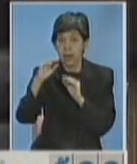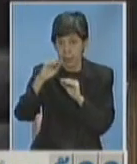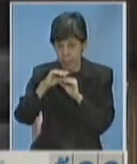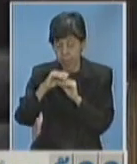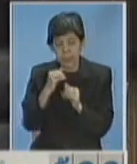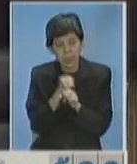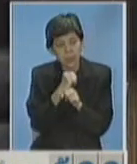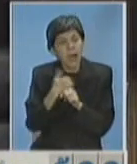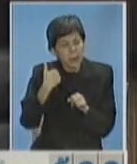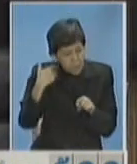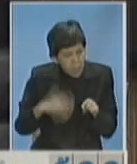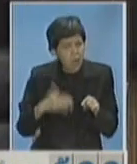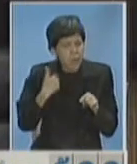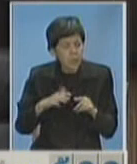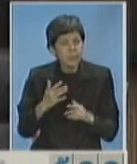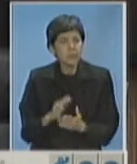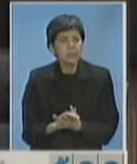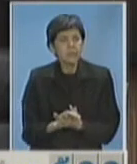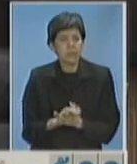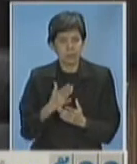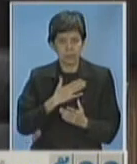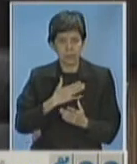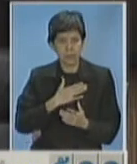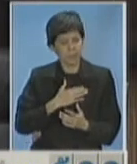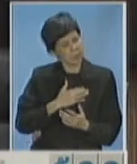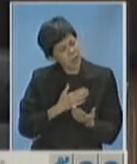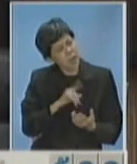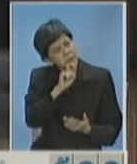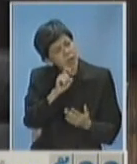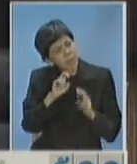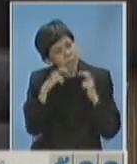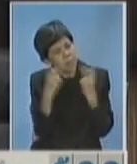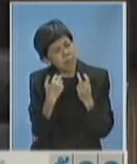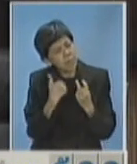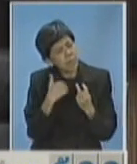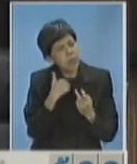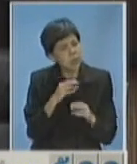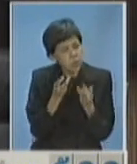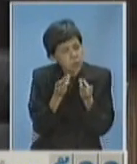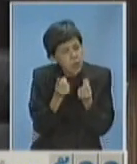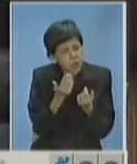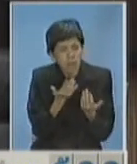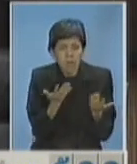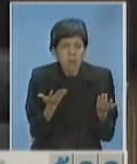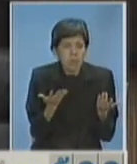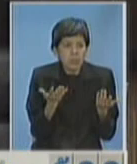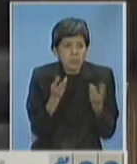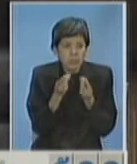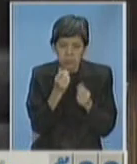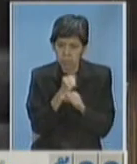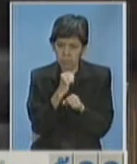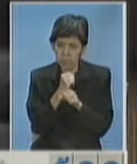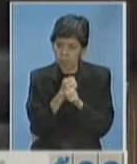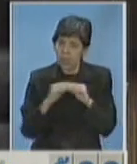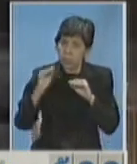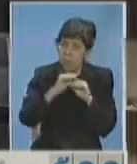ซึ่งเป็นหน่วยงานที่มีอยู่แล้วดังนั้นเนี่ยดิฉันก็ยังถามในที่ประชุมเลยนะคะว่าตัวเลขไม่มีราย